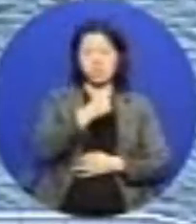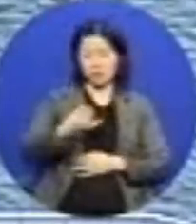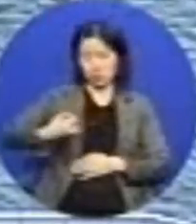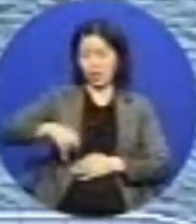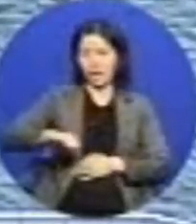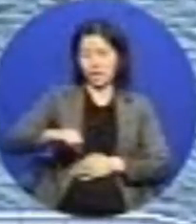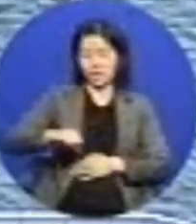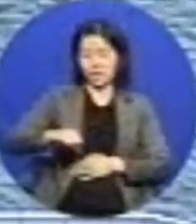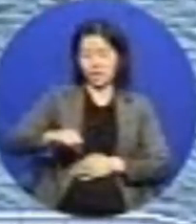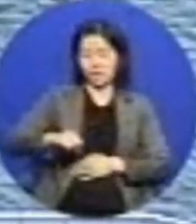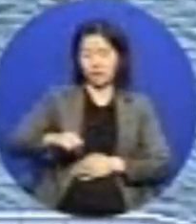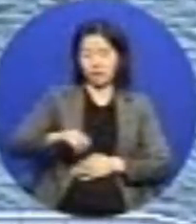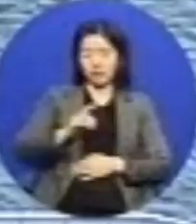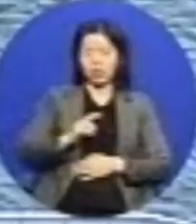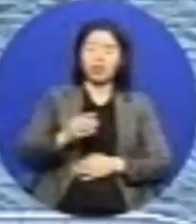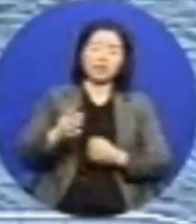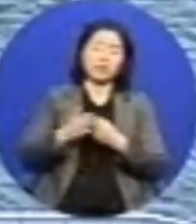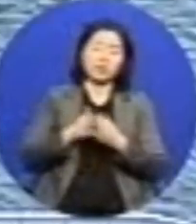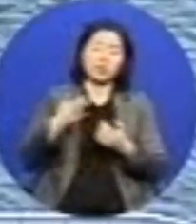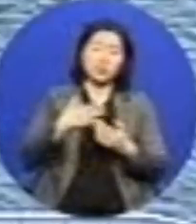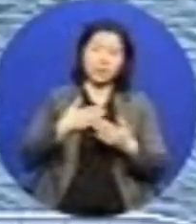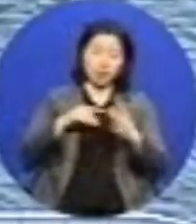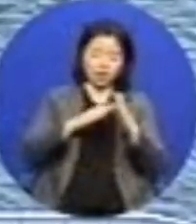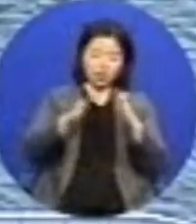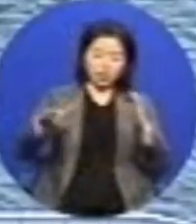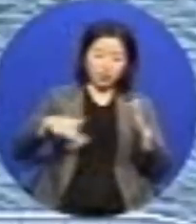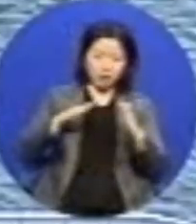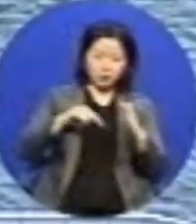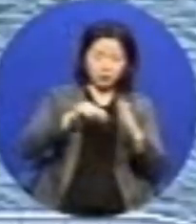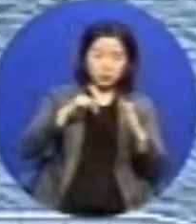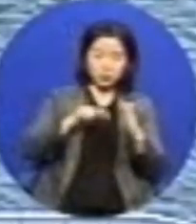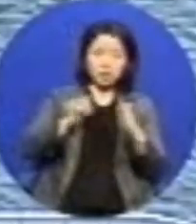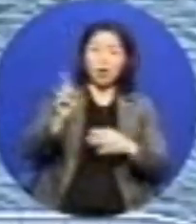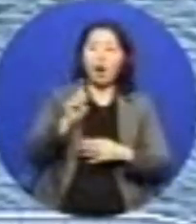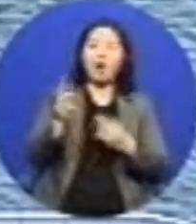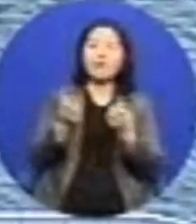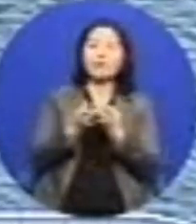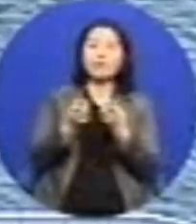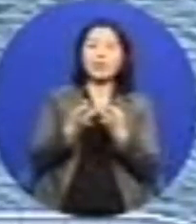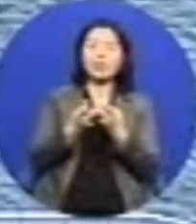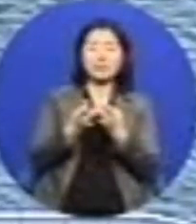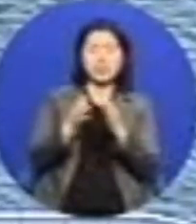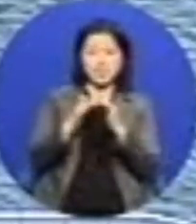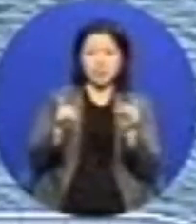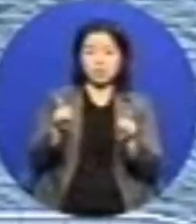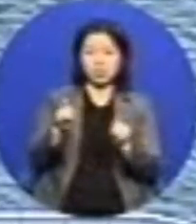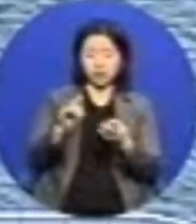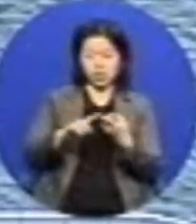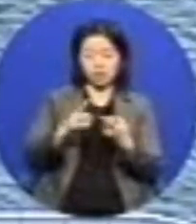제가 가정 안에서 제가 어떤 사람인가를 않 거에요